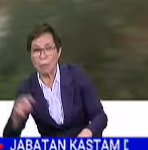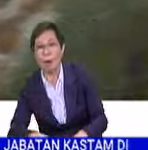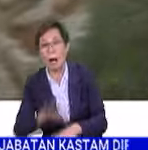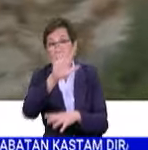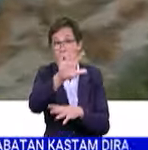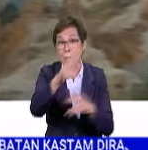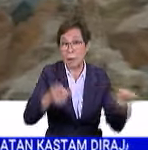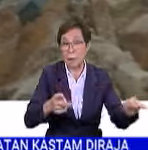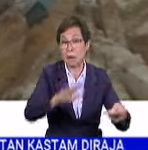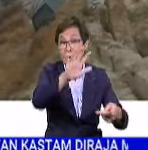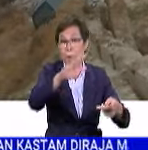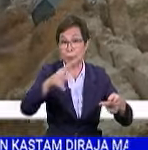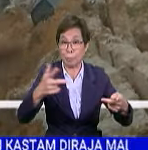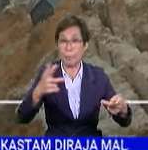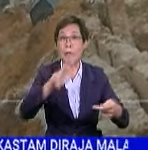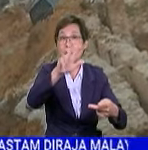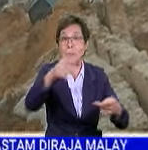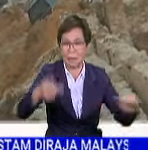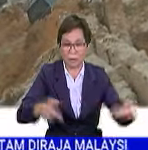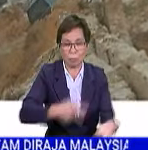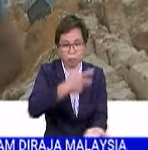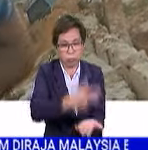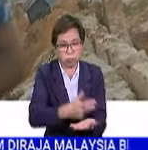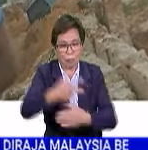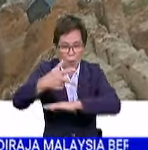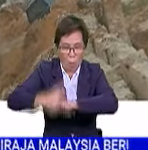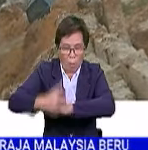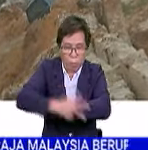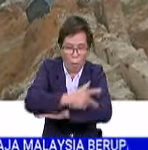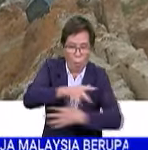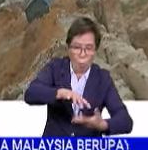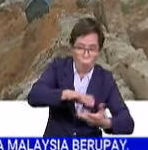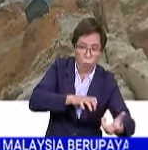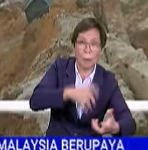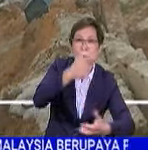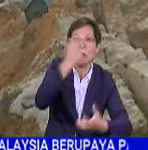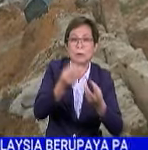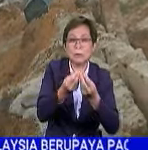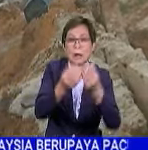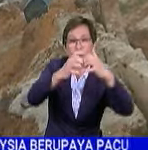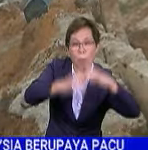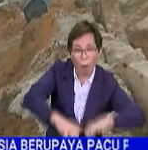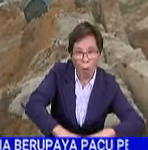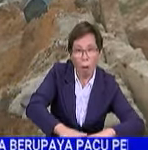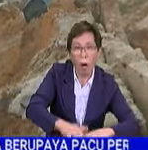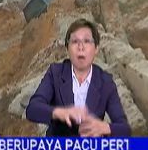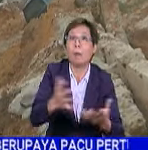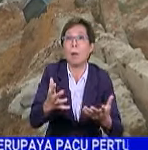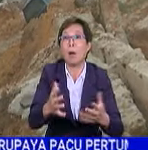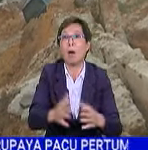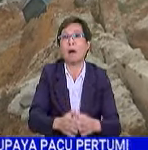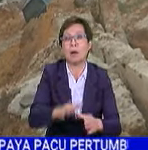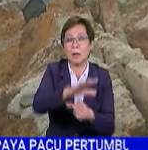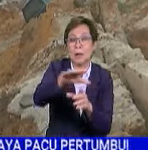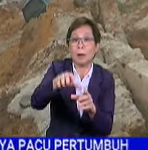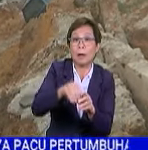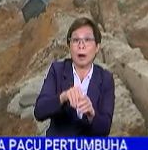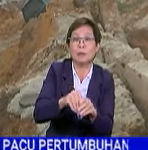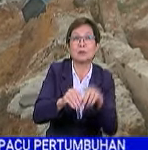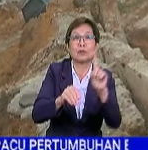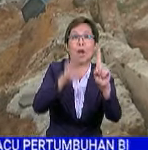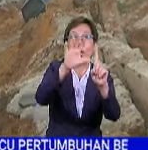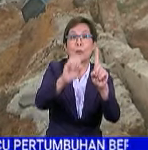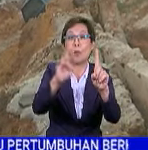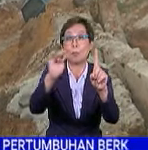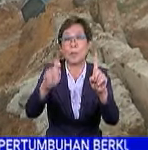5 kenderaan yang diletakkan di sini semalam rosak akibat tanah mendap yang melibatkan 150 meter.